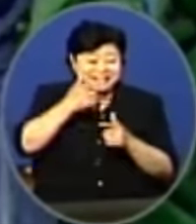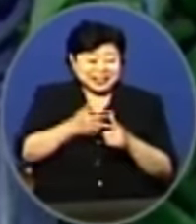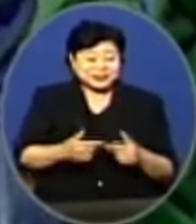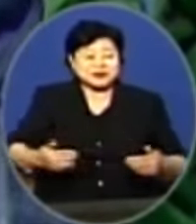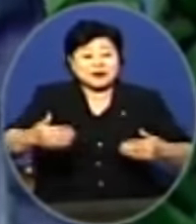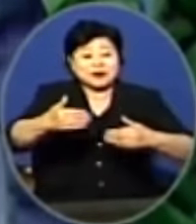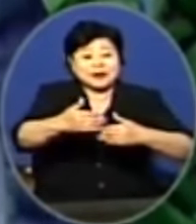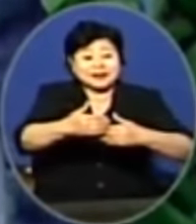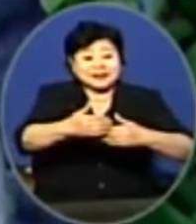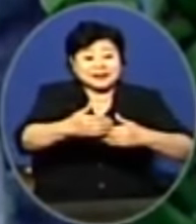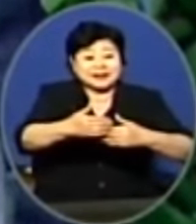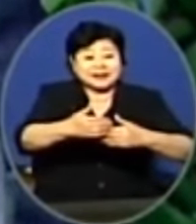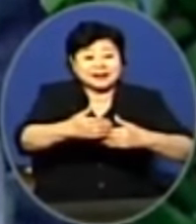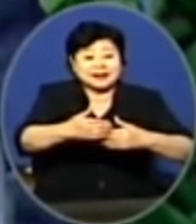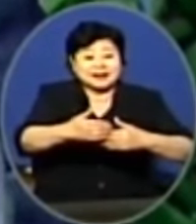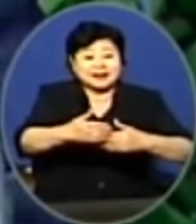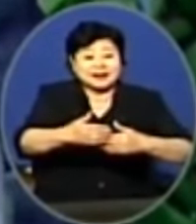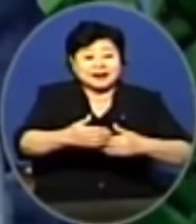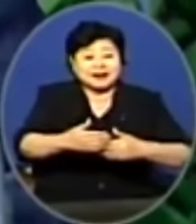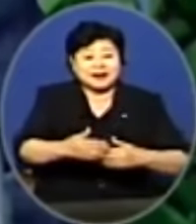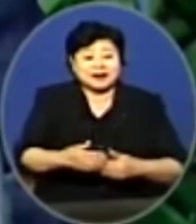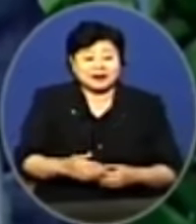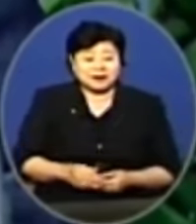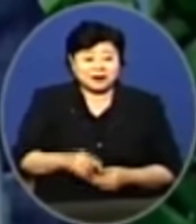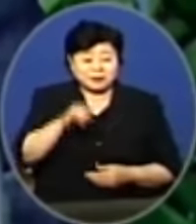예수님을 끌어안으니까 엘리베이터 밖에 나와 있어요.